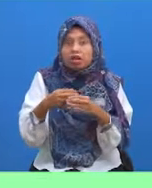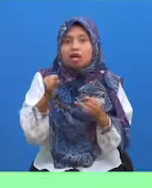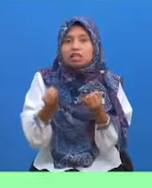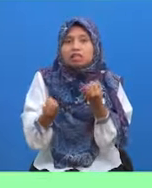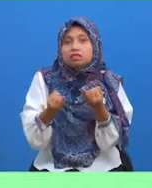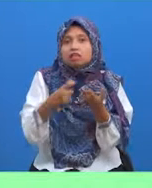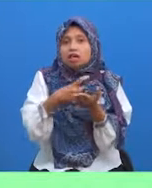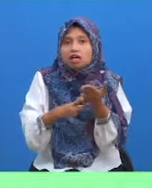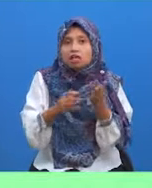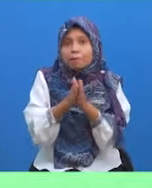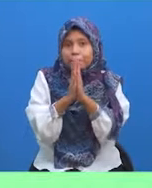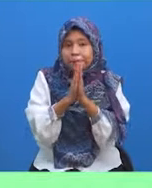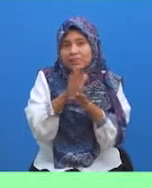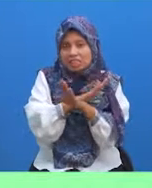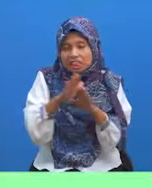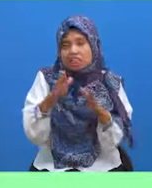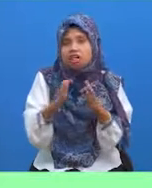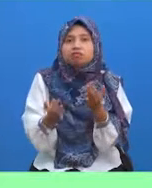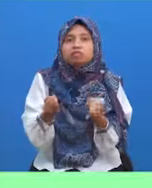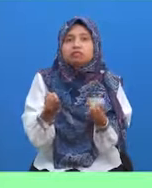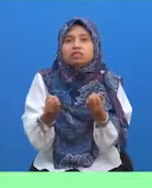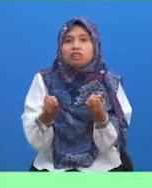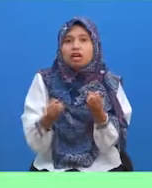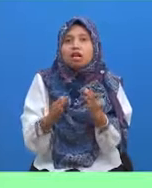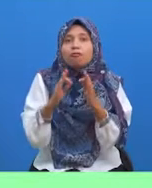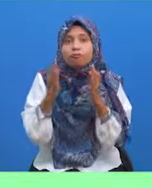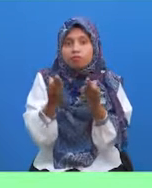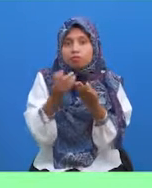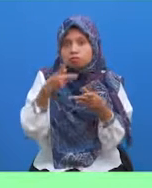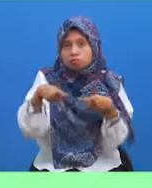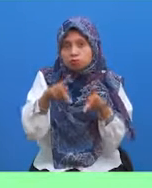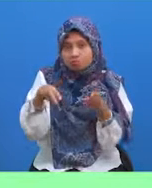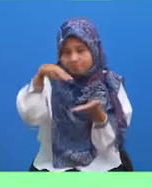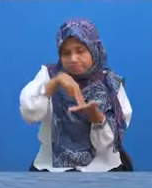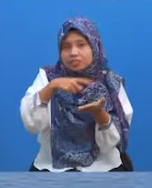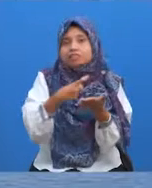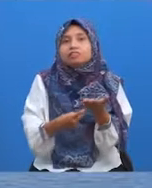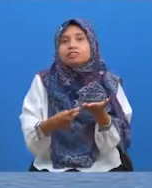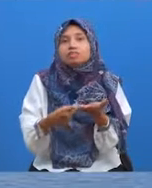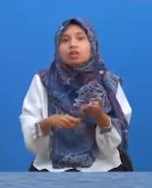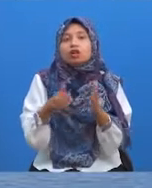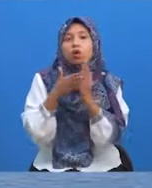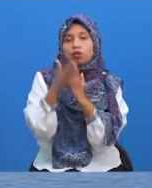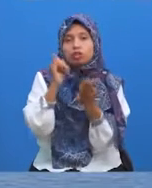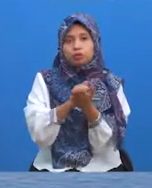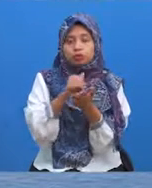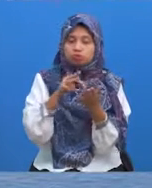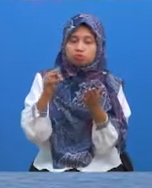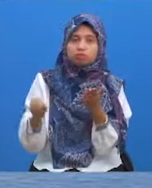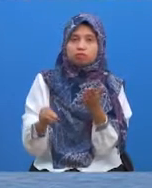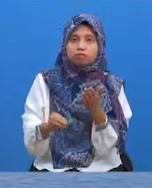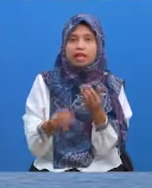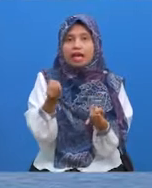harga permintaan yang tidak Anjay Bima perlu menaikkan harga oleh itu murid-murid